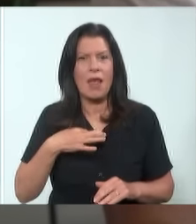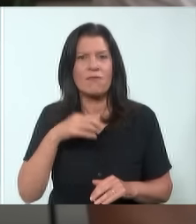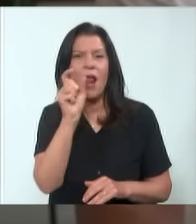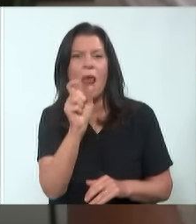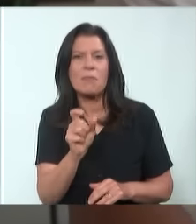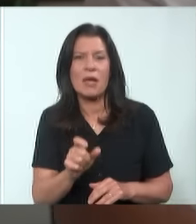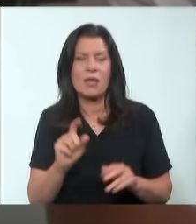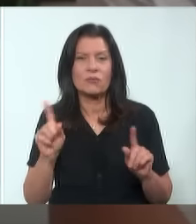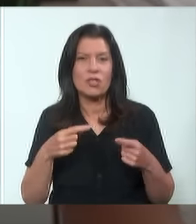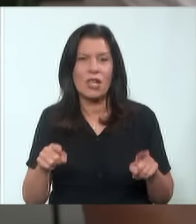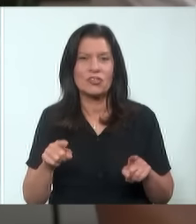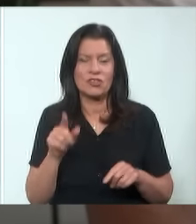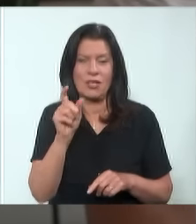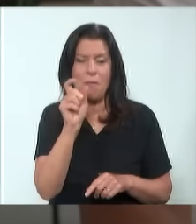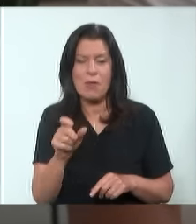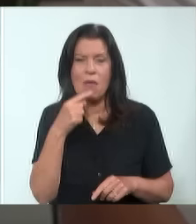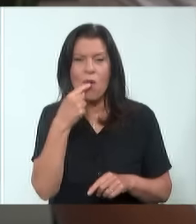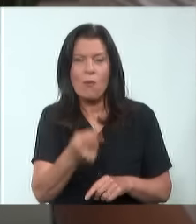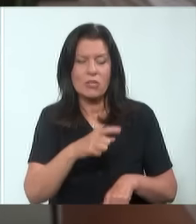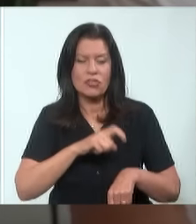שהיא אומרת שהזמן עובר לאט